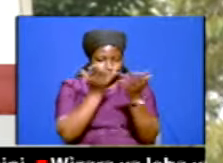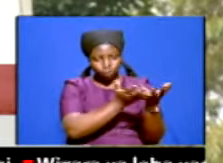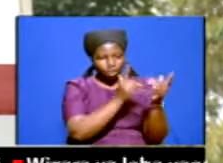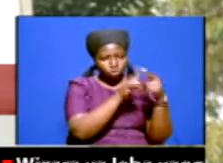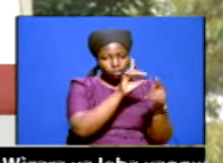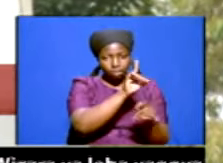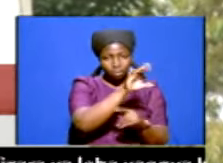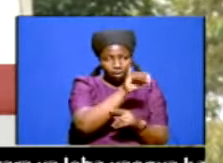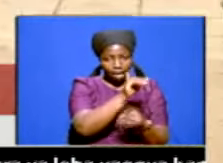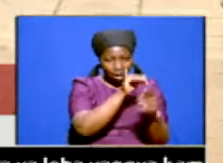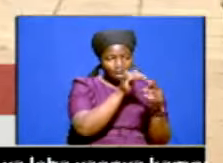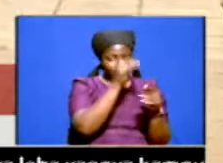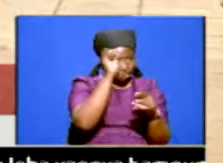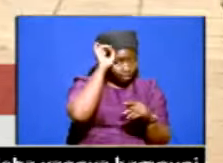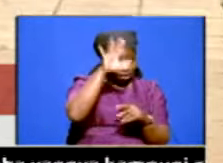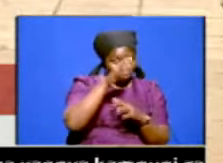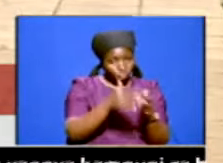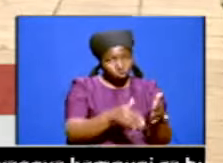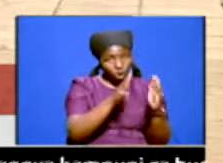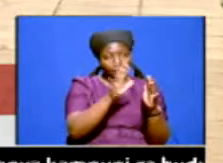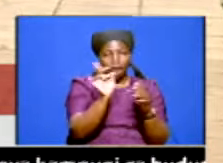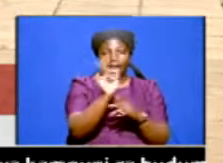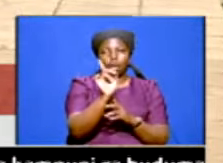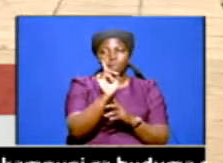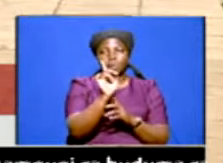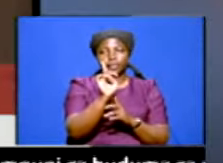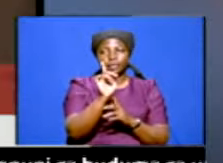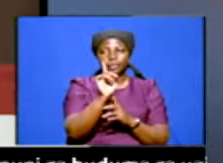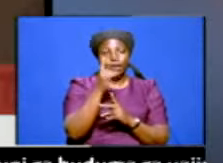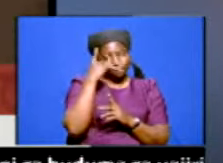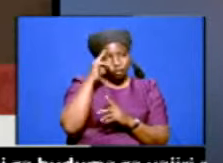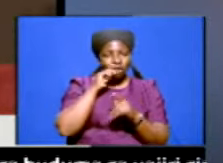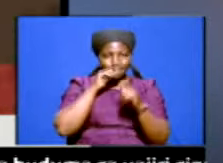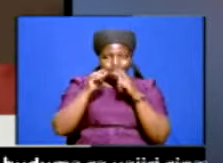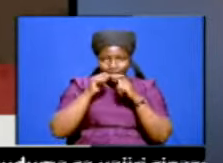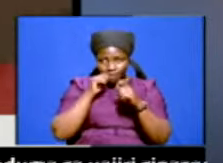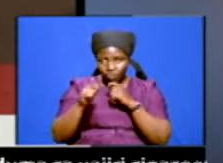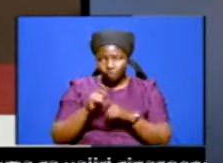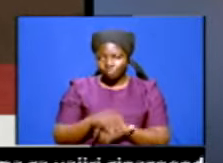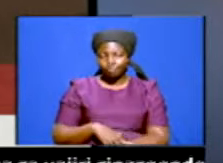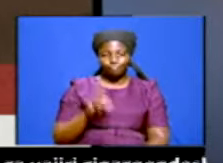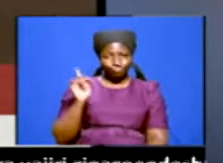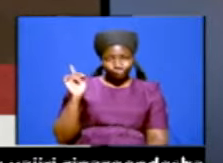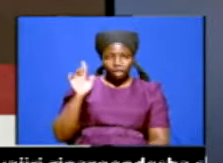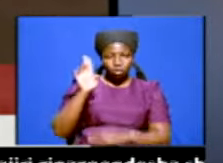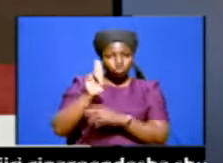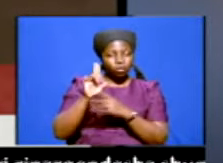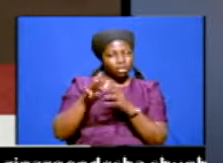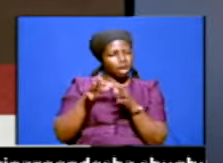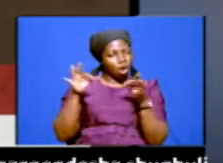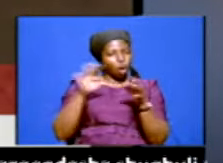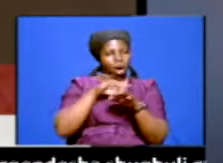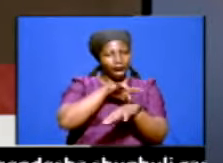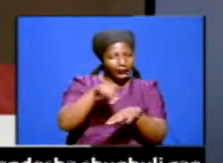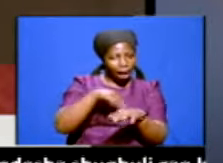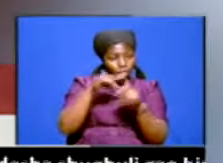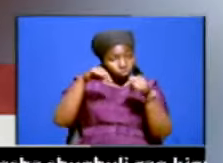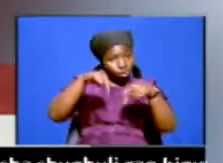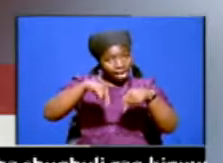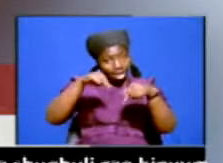kwenye barabara ya Kiambu jijini Nairobi ili kuhojiwa. Gachagua, ambaye alitumia masaa mengi hivi leo akihojiwa na maafisa wa